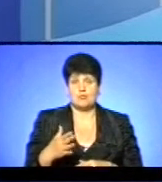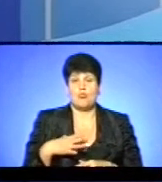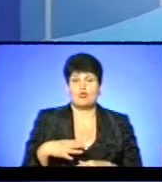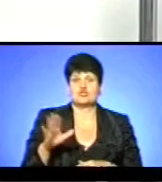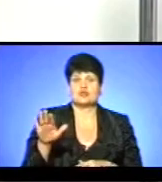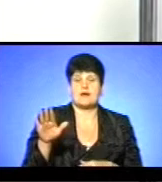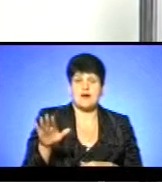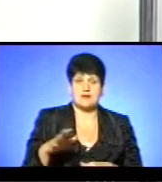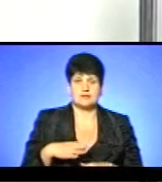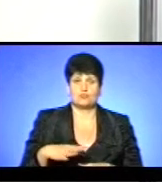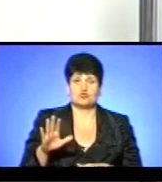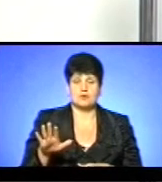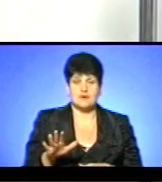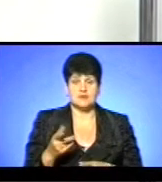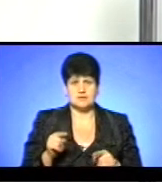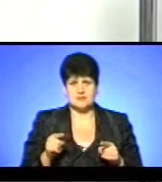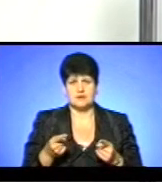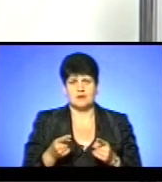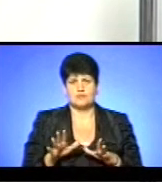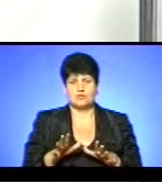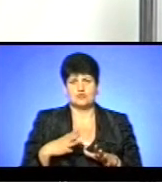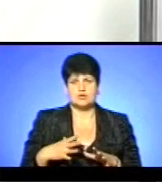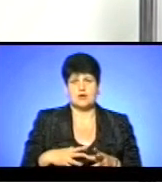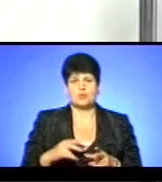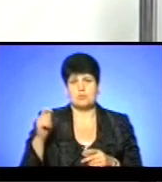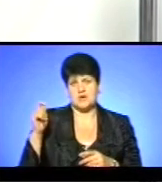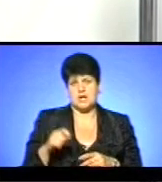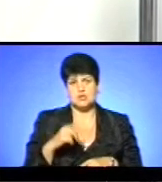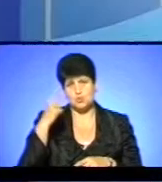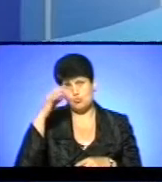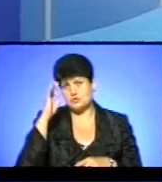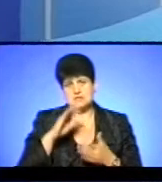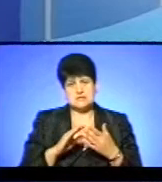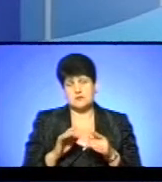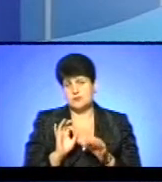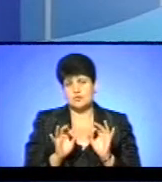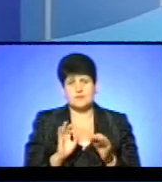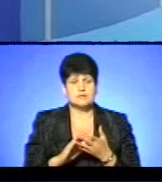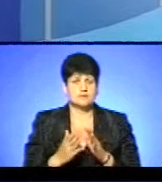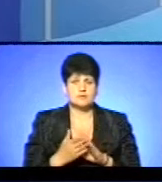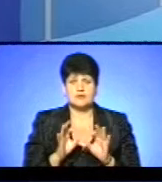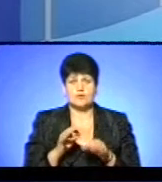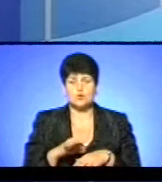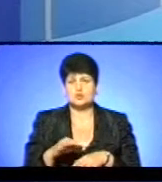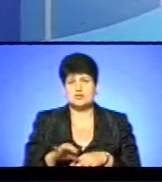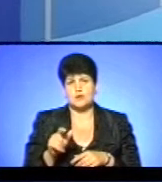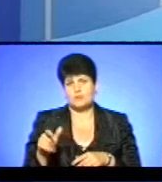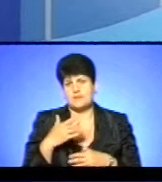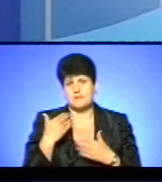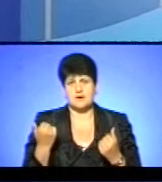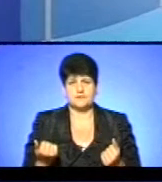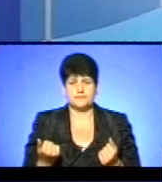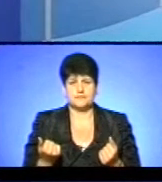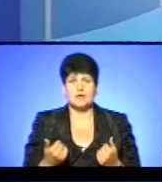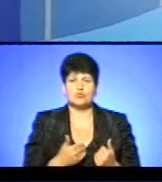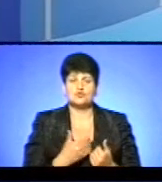почекайте через вишу, а потім їх затримують, ложать на землю, чекають приїзду поліції. Це стандартна ситуація, ніхто ніякого там знущання для людьми не має. І хочу, щоб